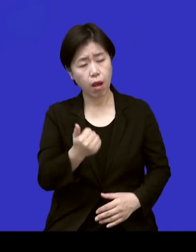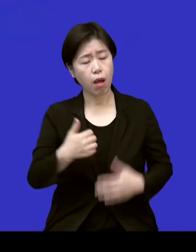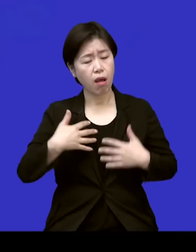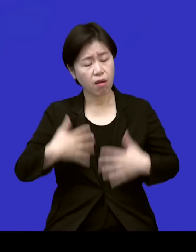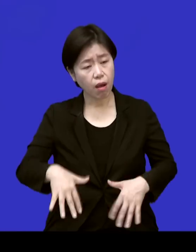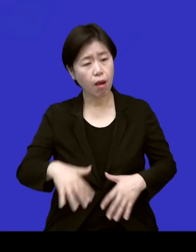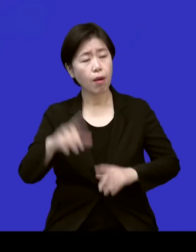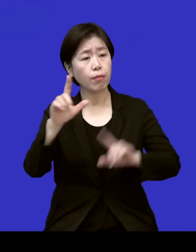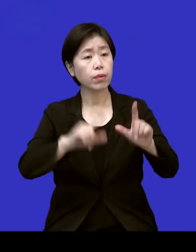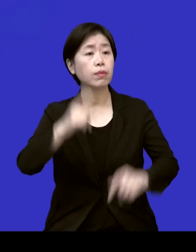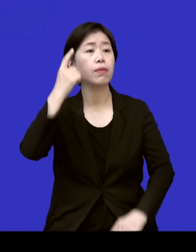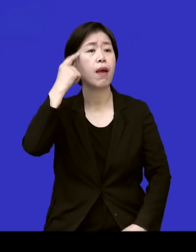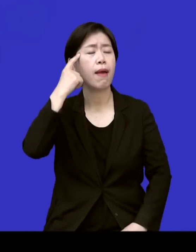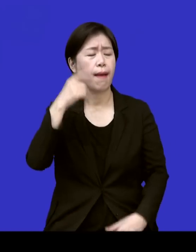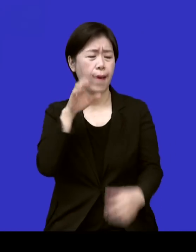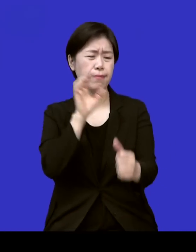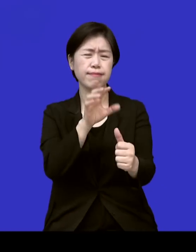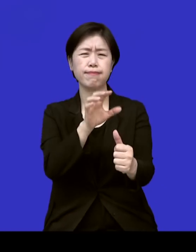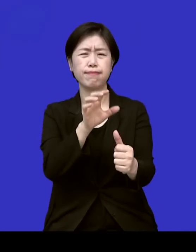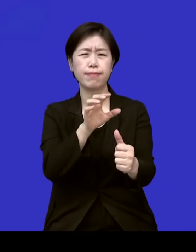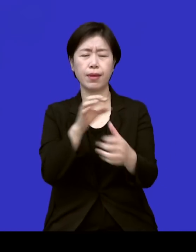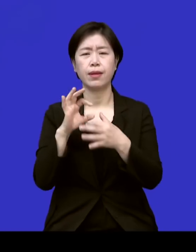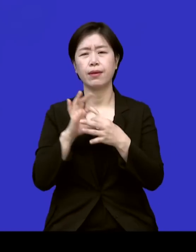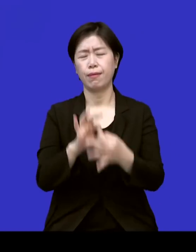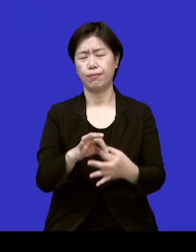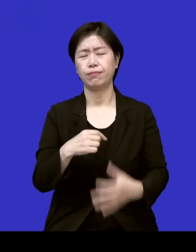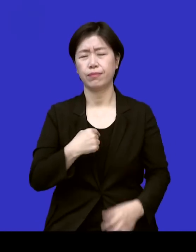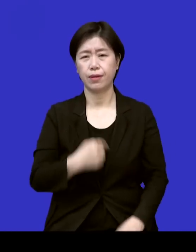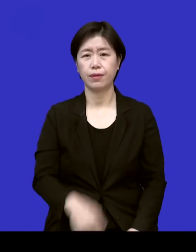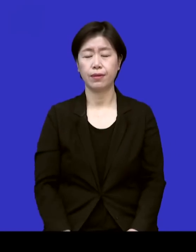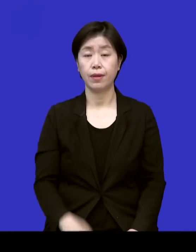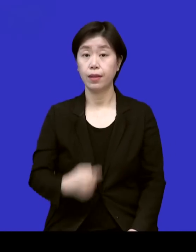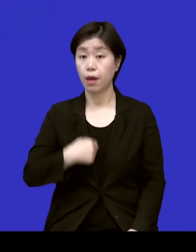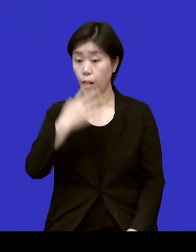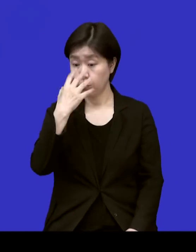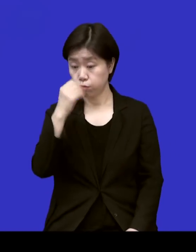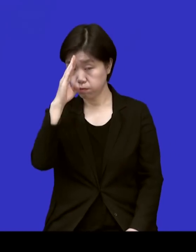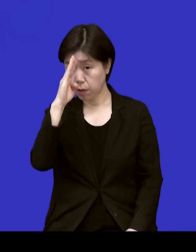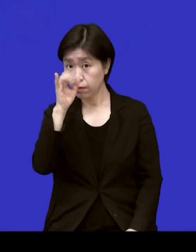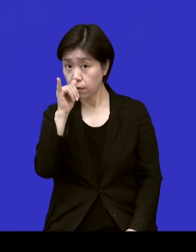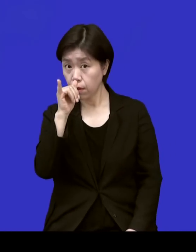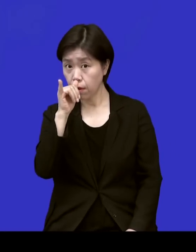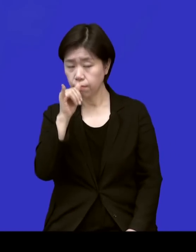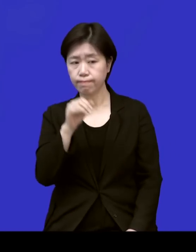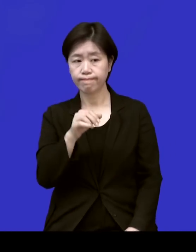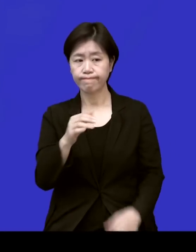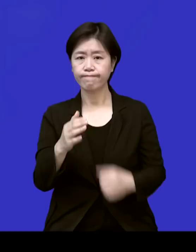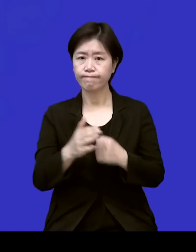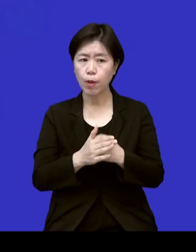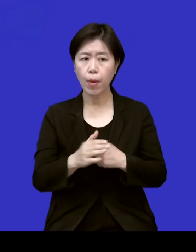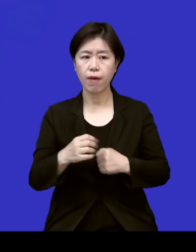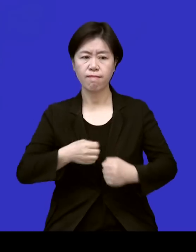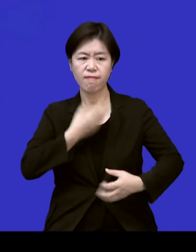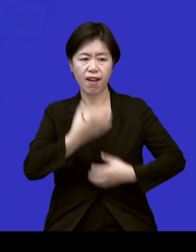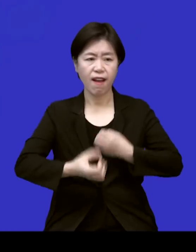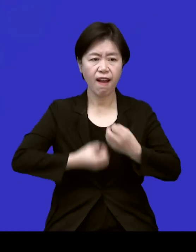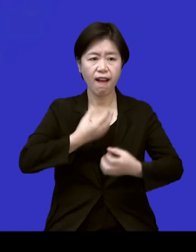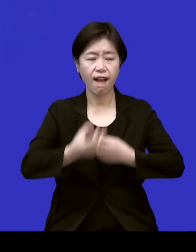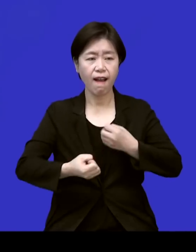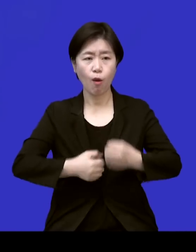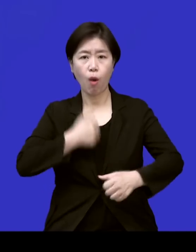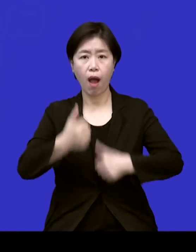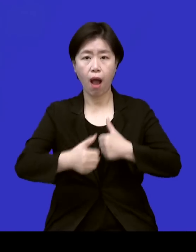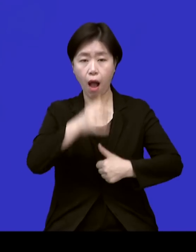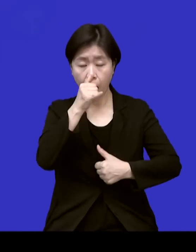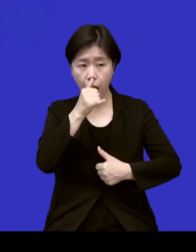해서 계속 야단을 친 거죠. 그리고 저도 우울이 심해지고 그러니까 같이 막 화를 내고 또 우리 아이는 또